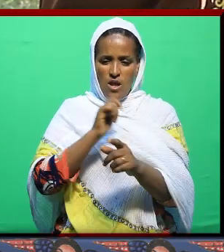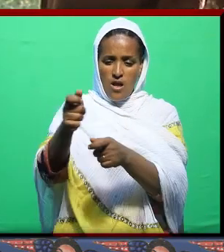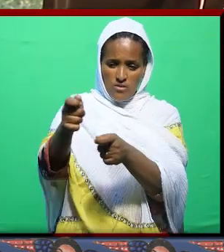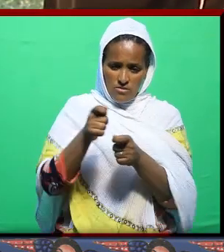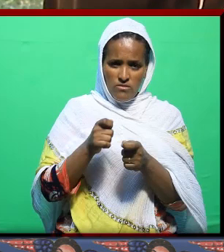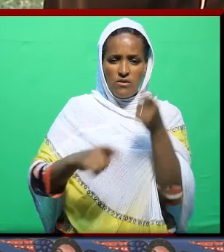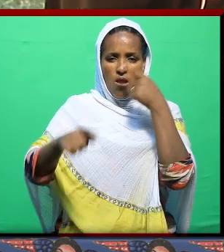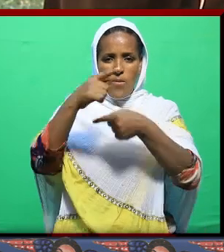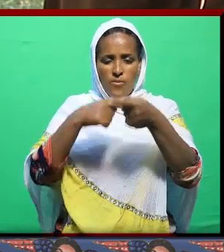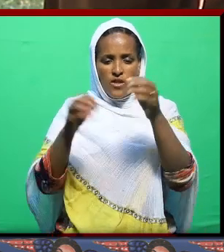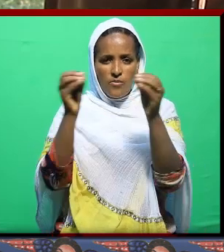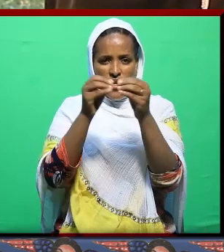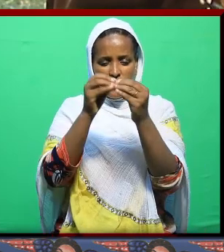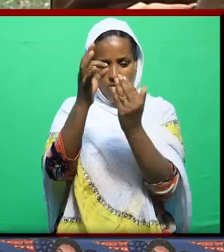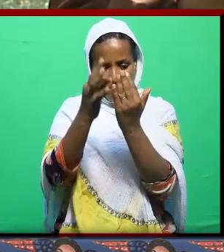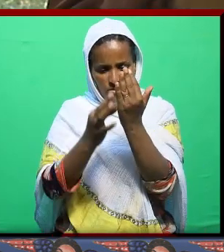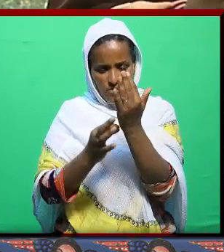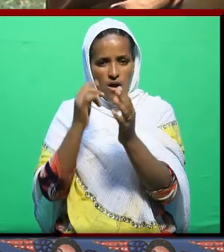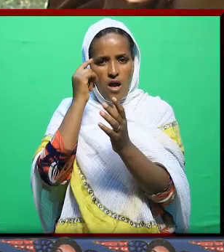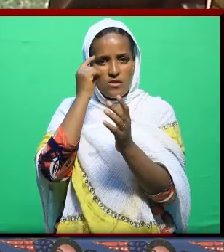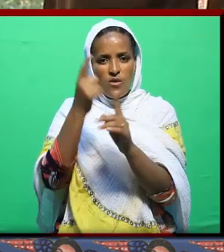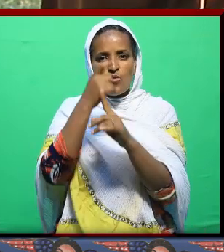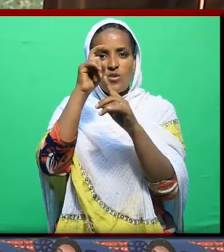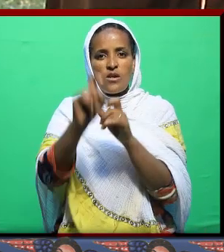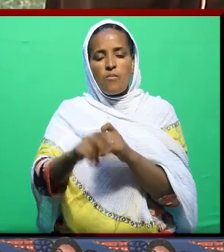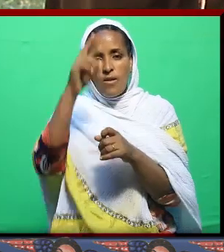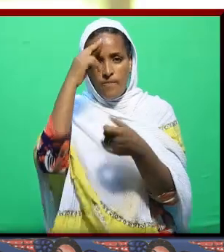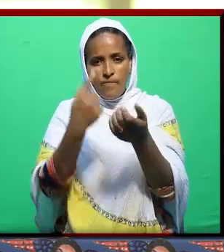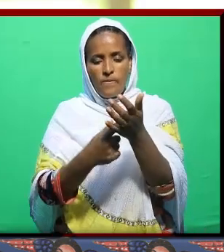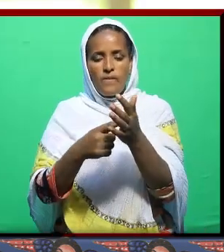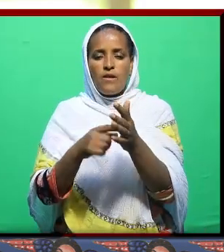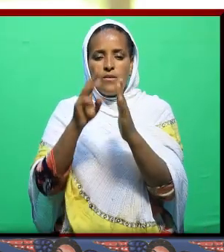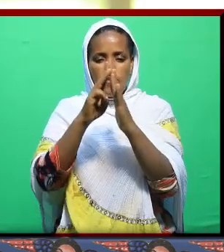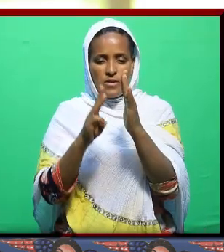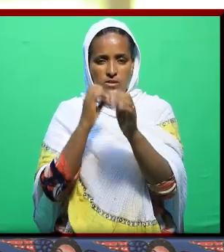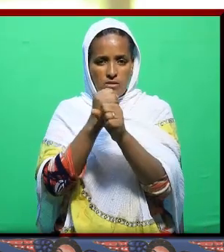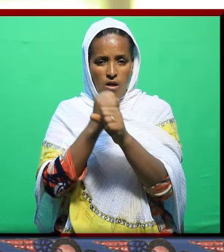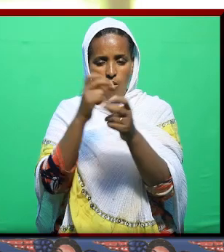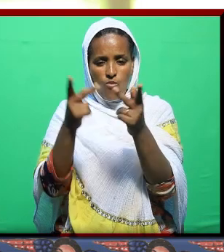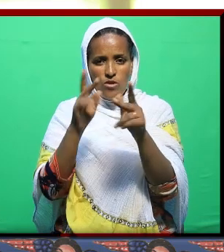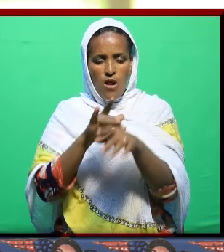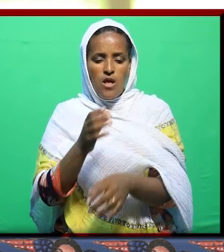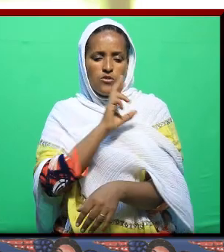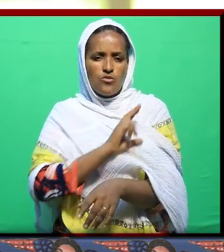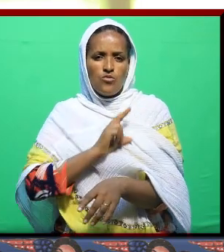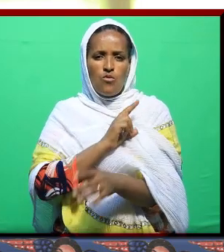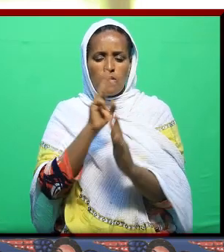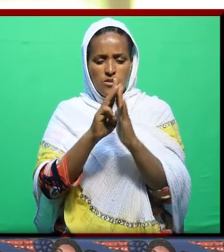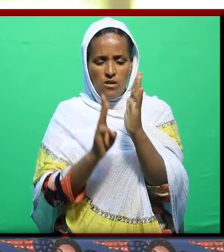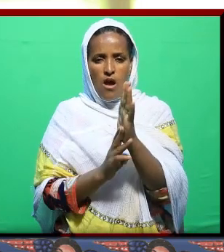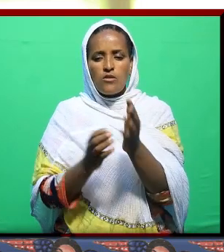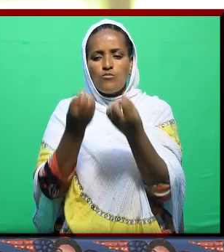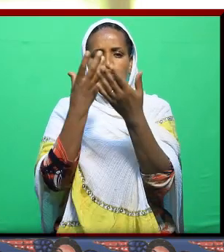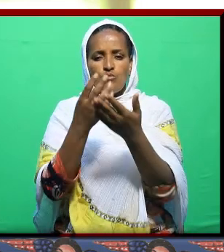ራስ ለማምጣትና ለመሳብ በሂሳብ ወይንም ሰርተን አስበን ሊሆን ስለሚገባው ጽማዊ በስራ ቦታ ላይ ብዙ ነገር